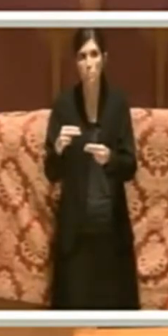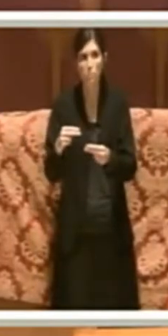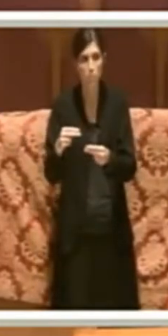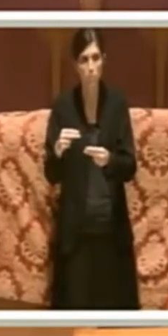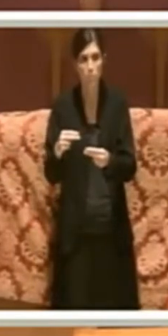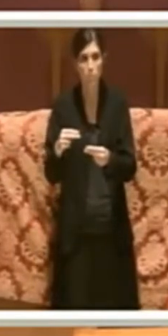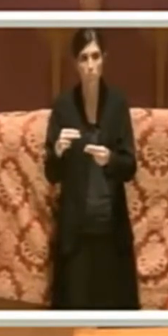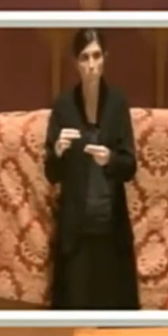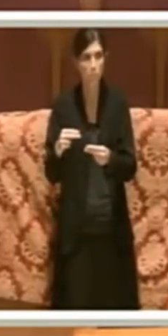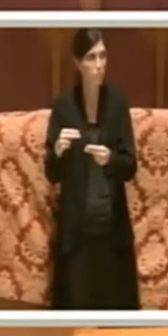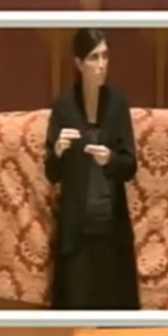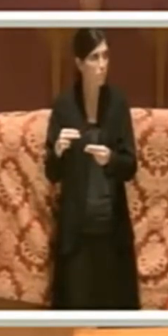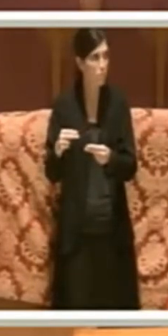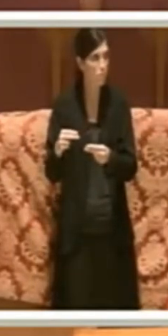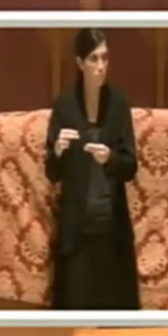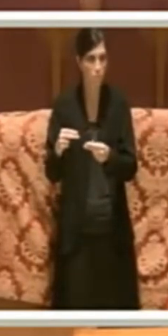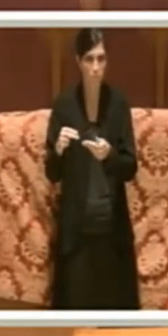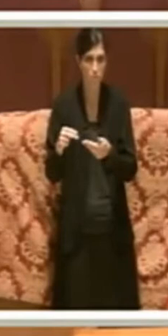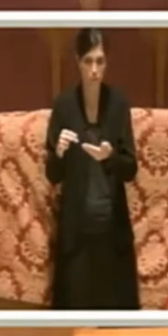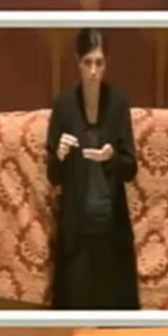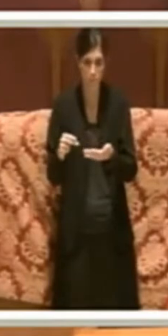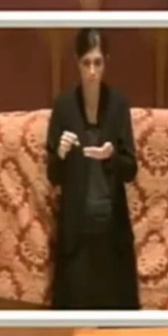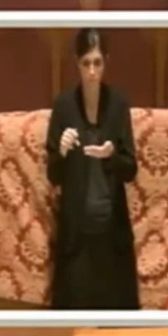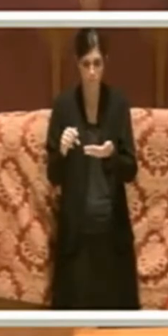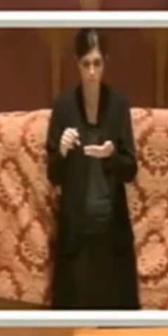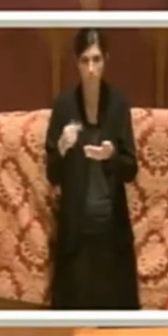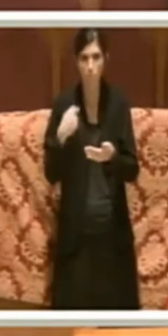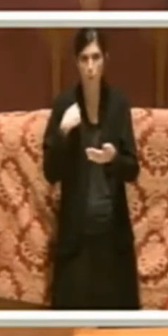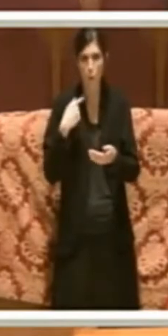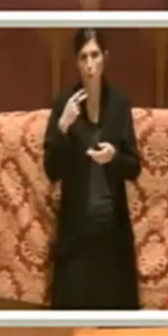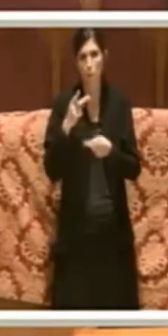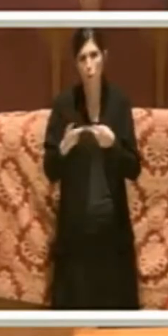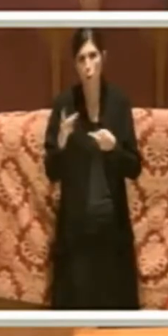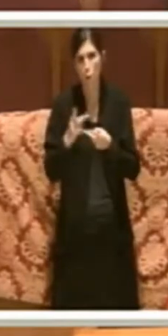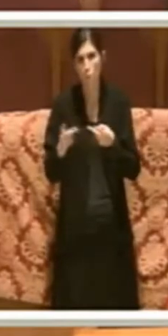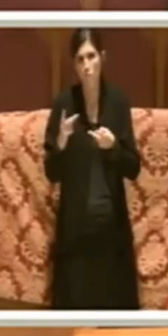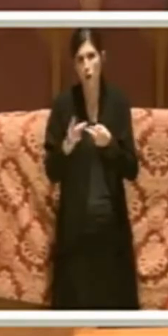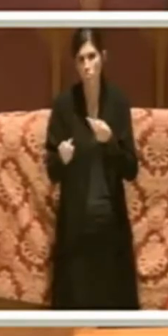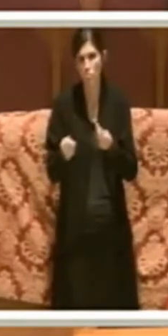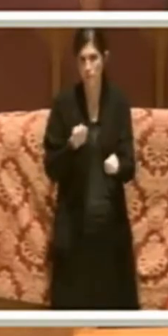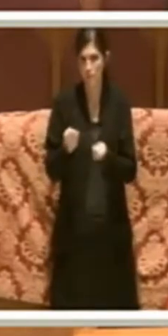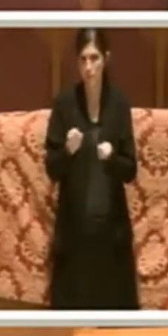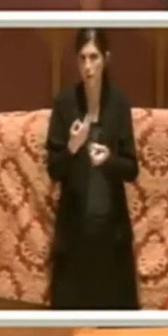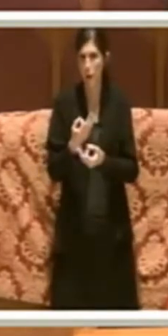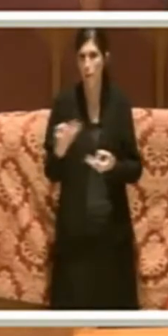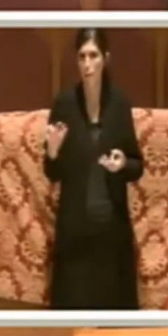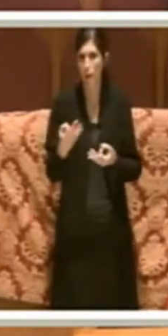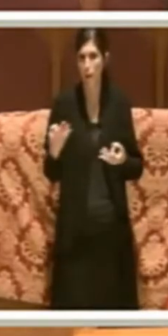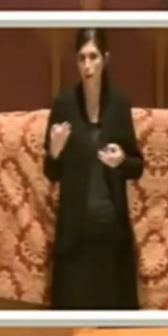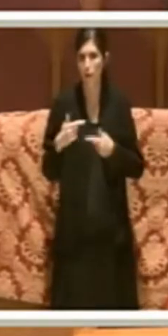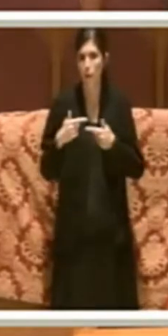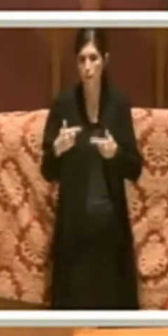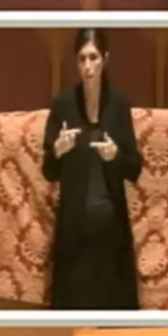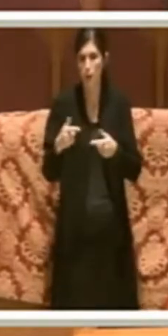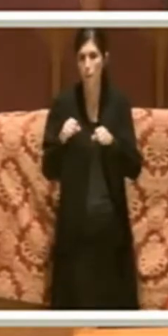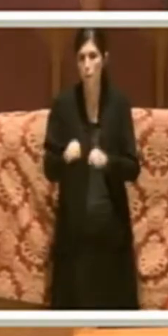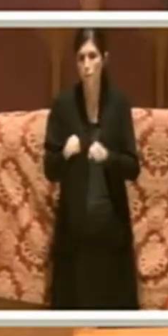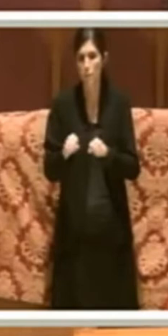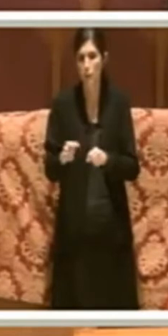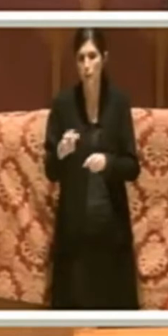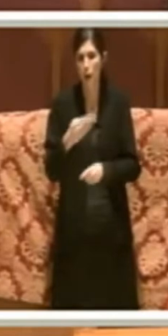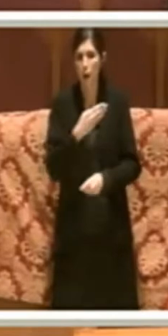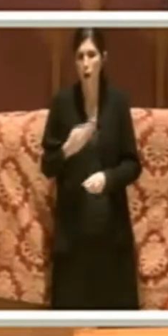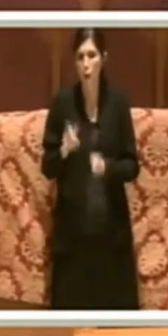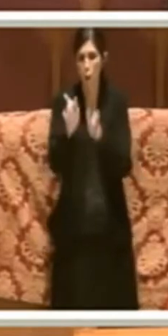cerco di condurre sempre nel modo migliore, garantendo a tutti i consiglieri il massimo